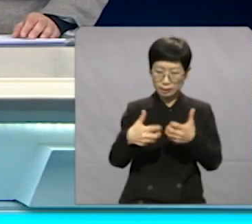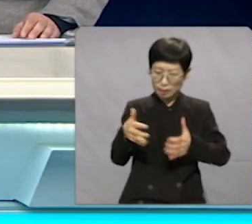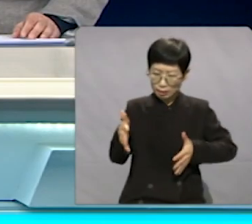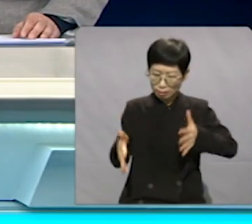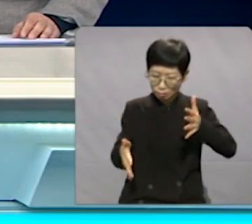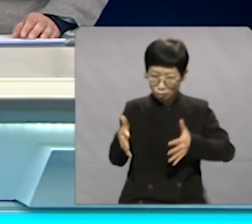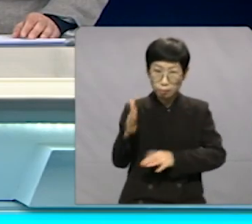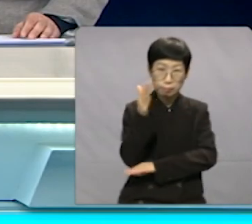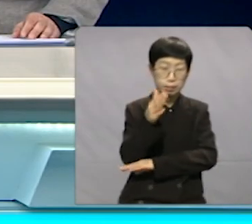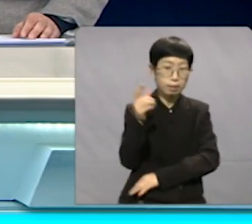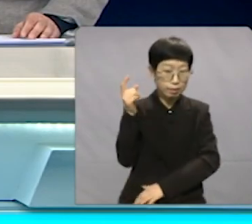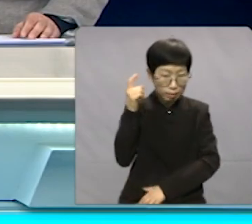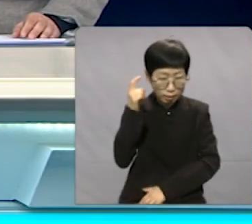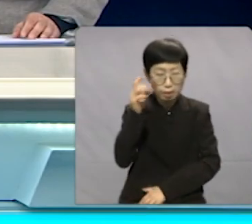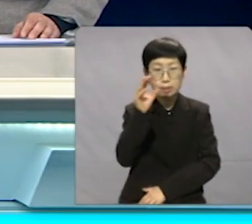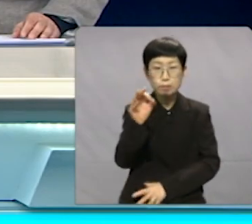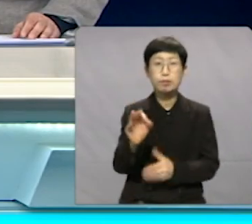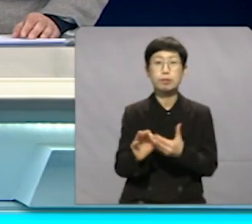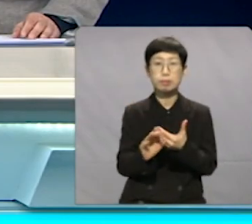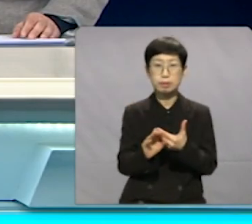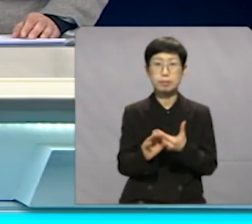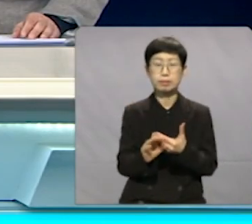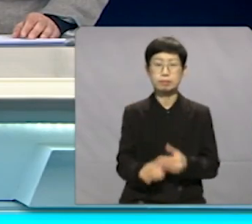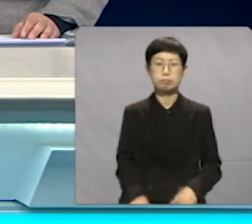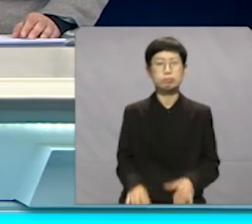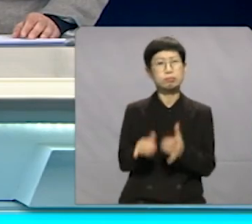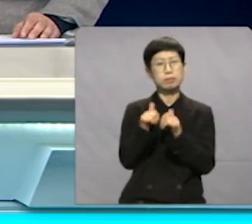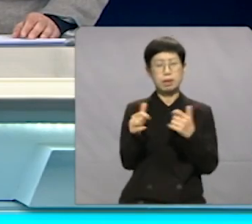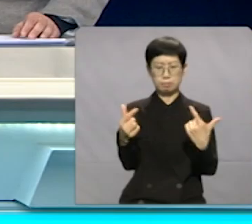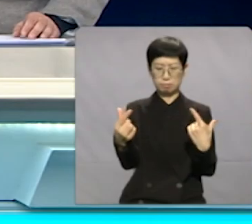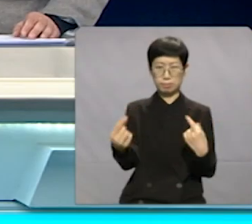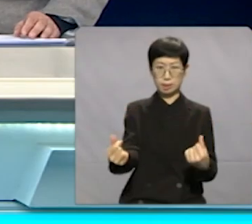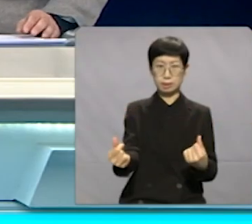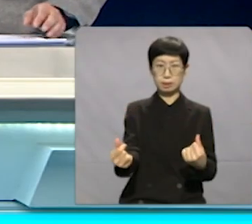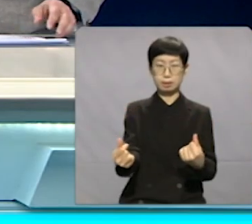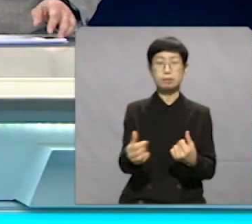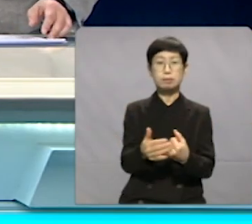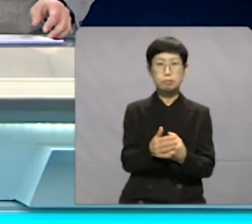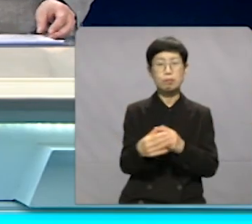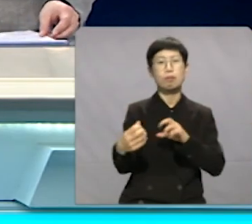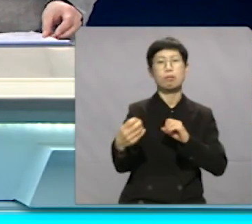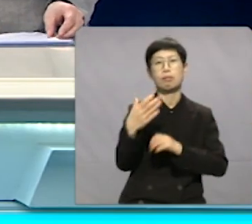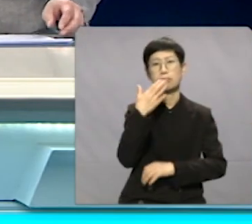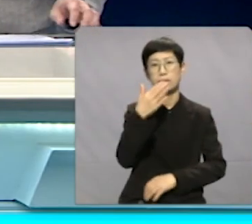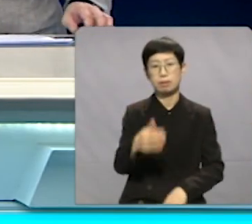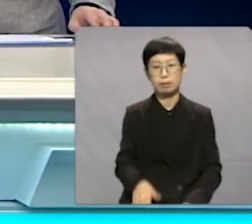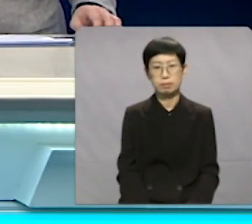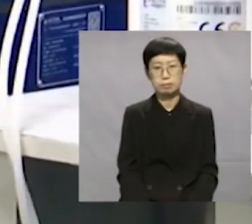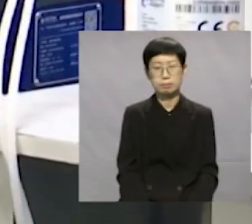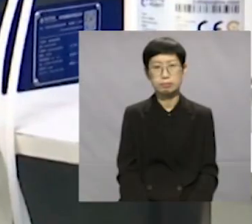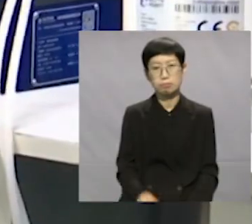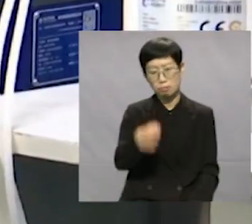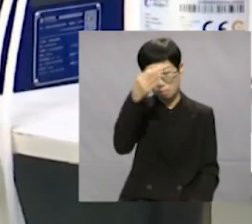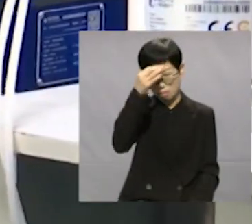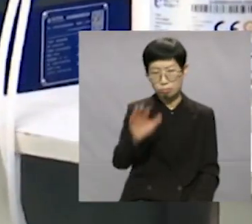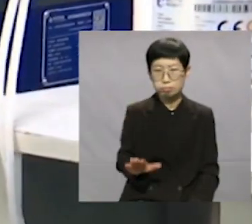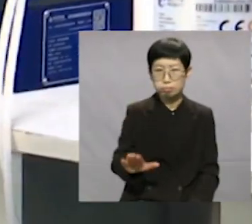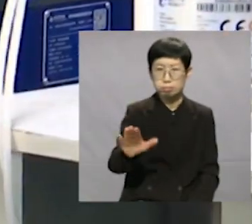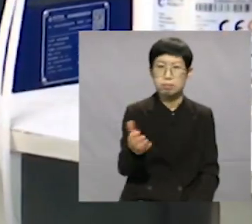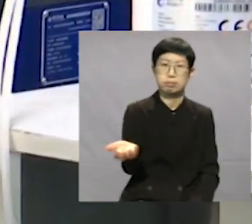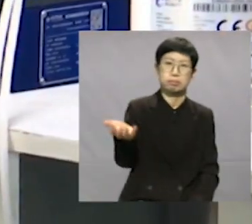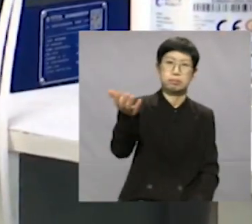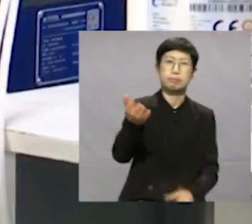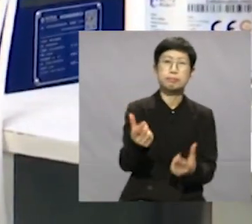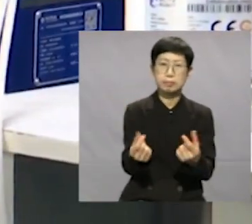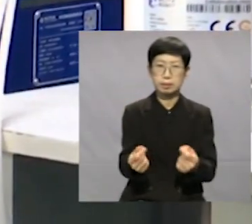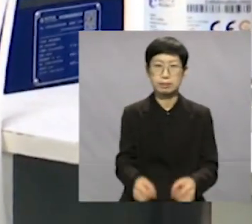들어보면은 얘기를 이렇게 해보면은 네. 인간하고 거의 뭐 비슷한 정도의 그냥 많이 따라왔다라고 보는 거고요. 사실 중국산 로봇들